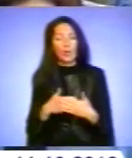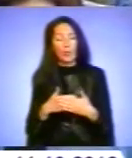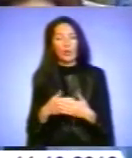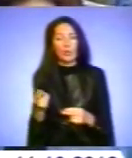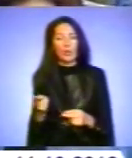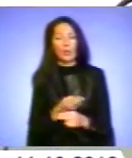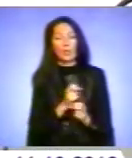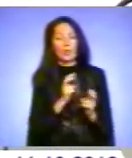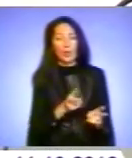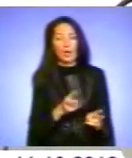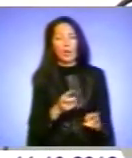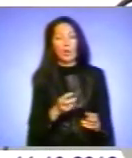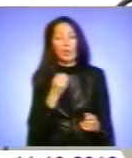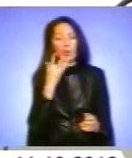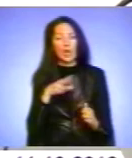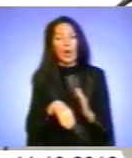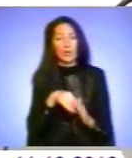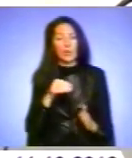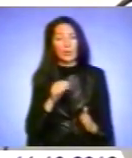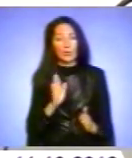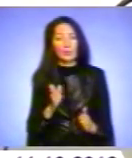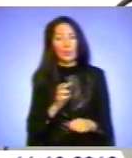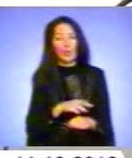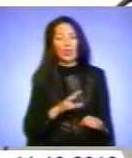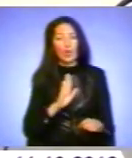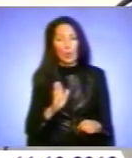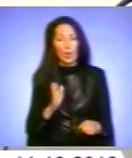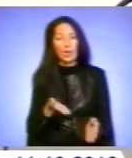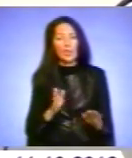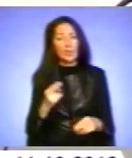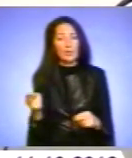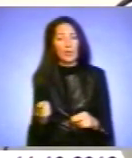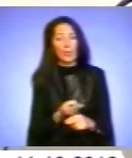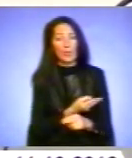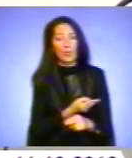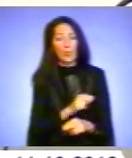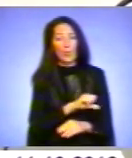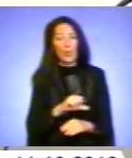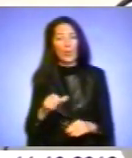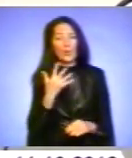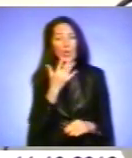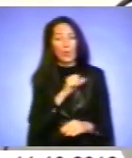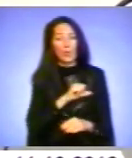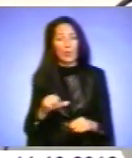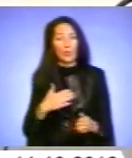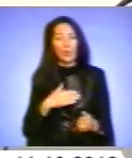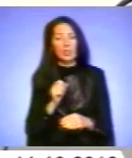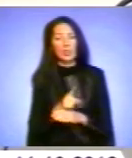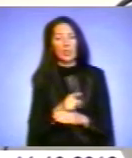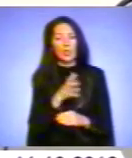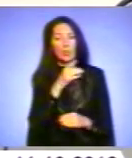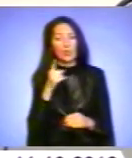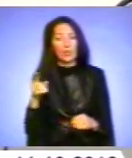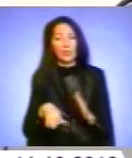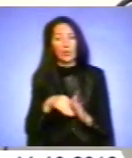передвиборчих перегонів. Міліція була і залишається поза політикою. Наше завдання під час виборів конкретно визначені.